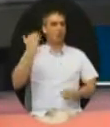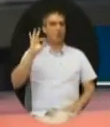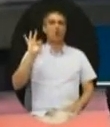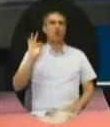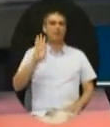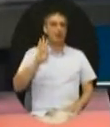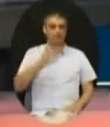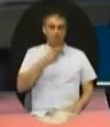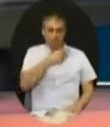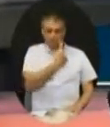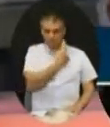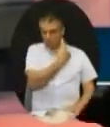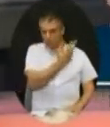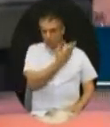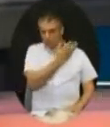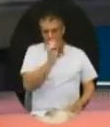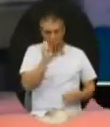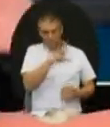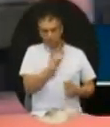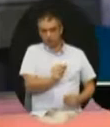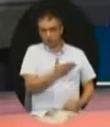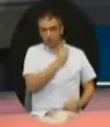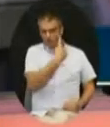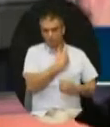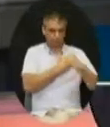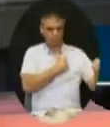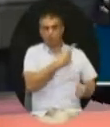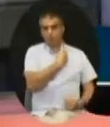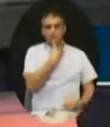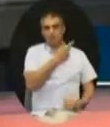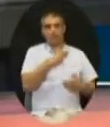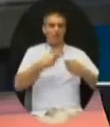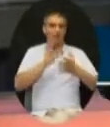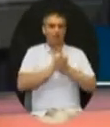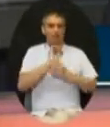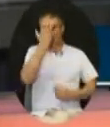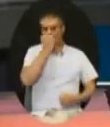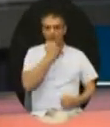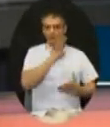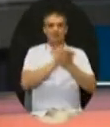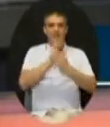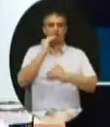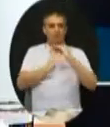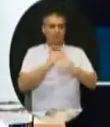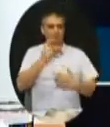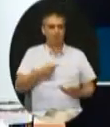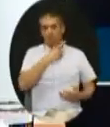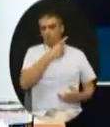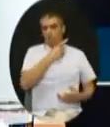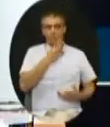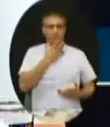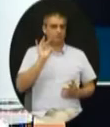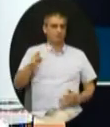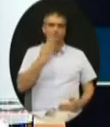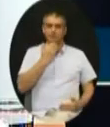ואצל אחים. קורבין גם הוא בא מהשוליים, גם הוא אומר שהוא חבר של חמאס, הוא חבר של חיזבאללה, וגם הוא מגנה את